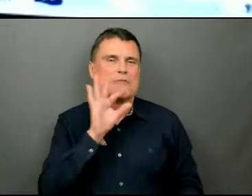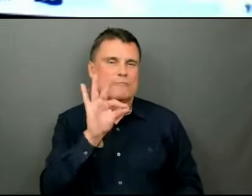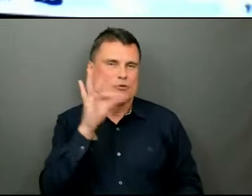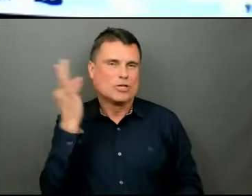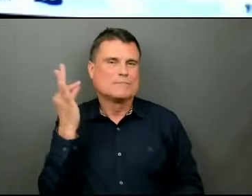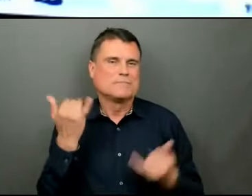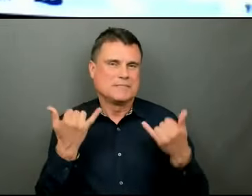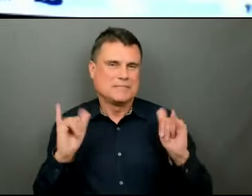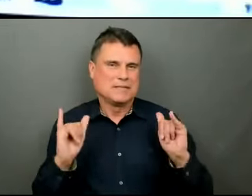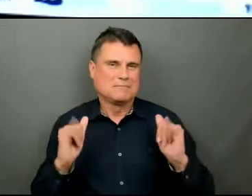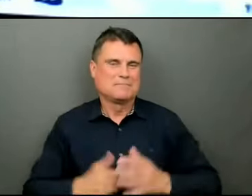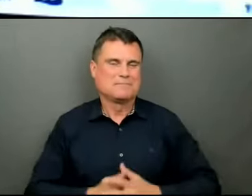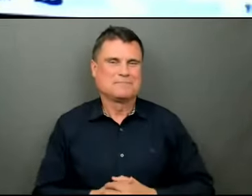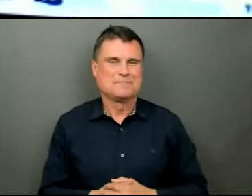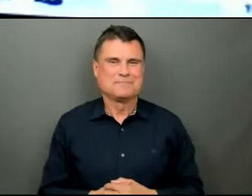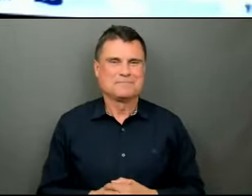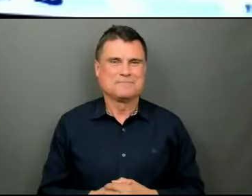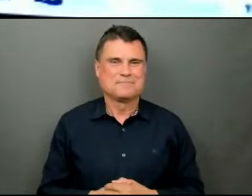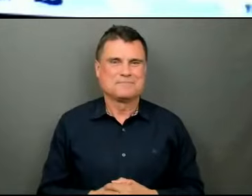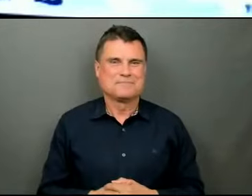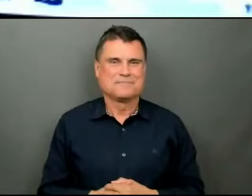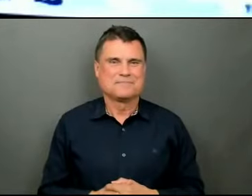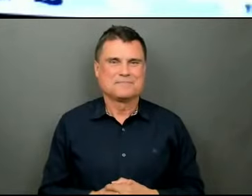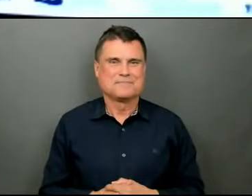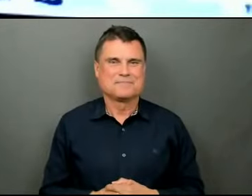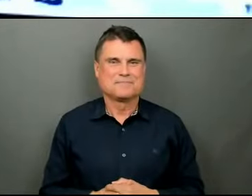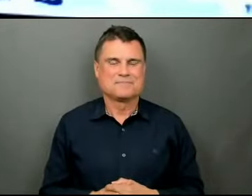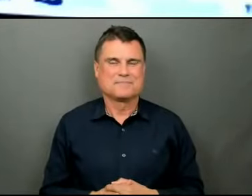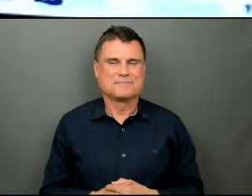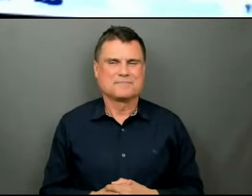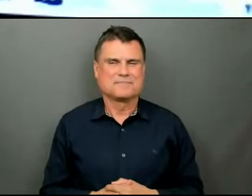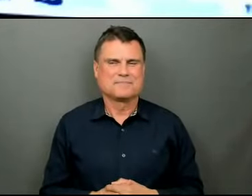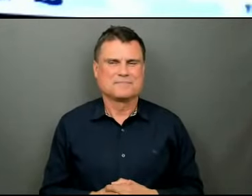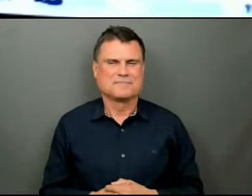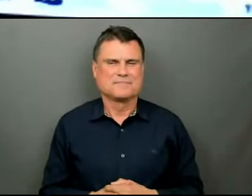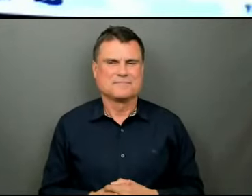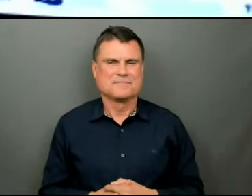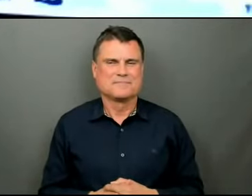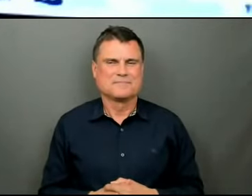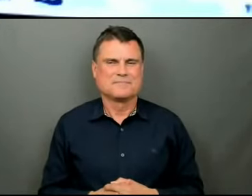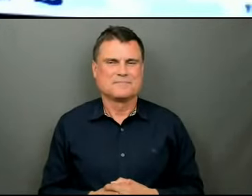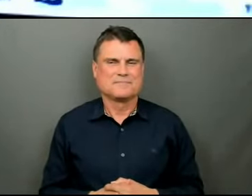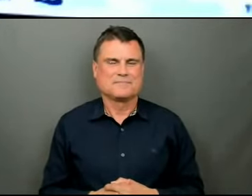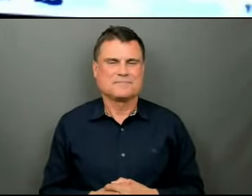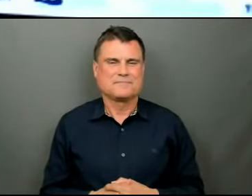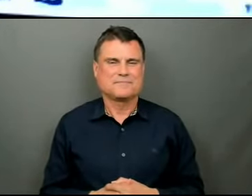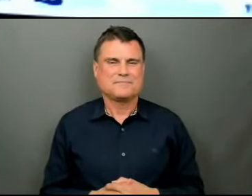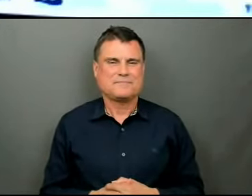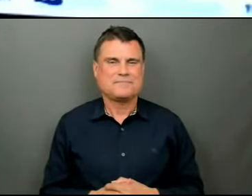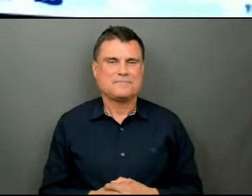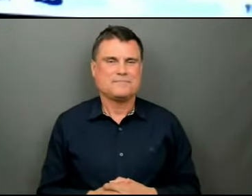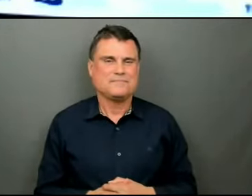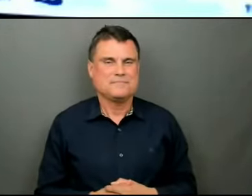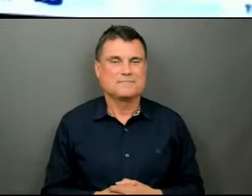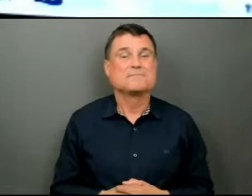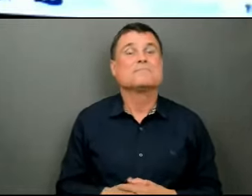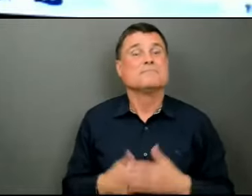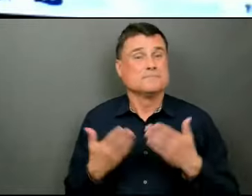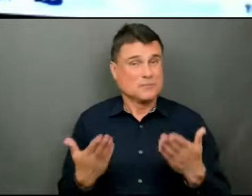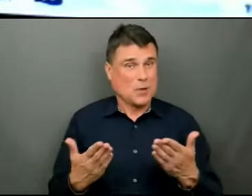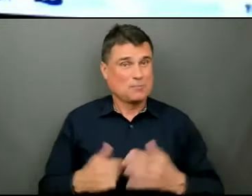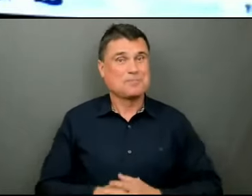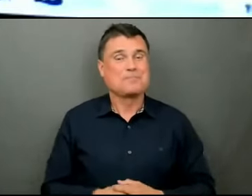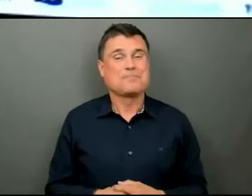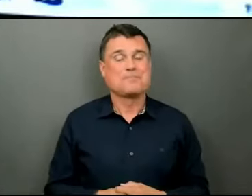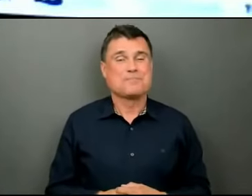il est important d'investir stratégiquement dans les infrastructures de transport en commun nouvelles et existantes. Il y a